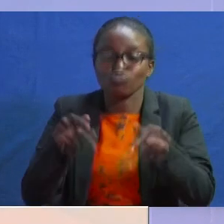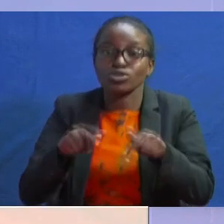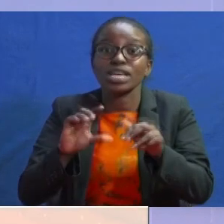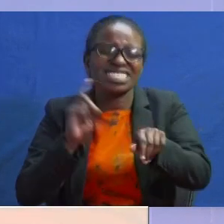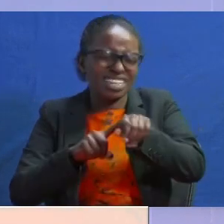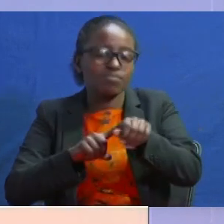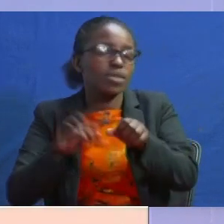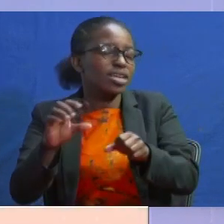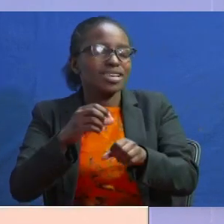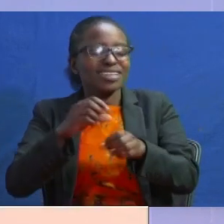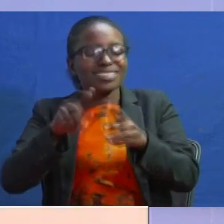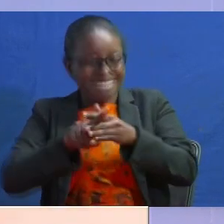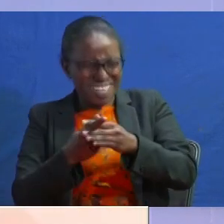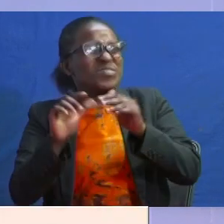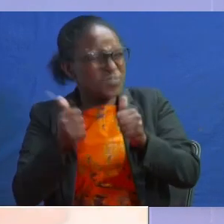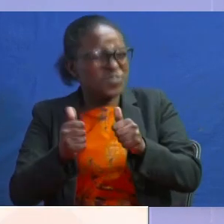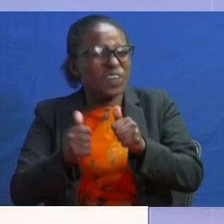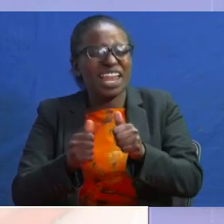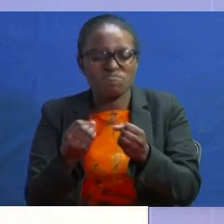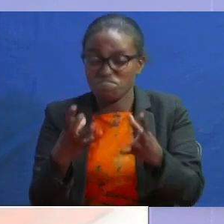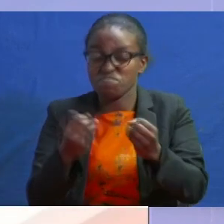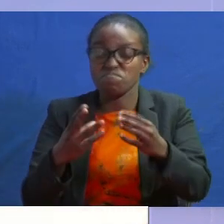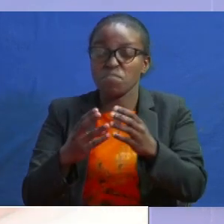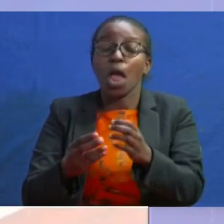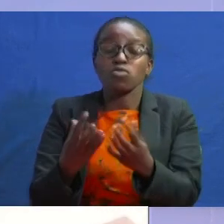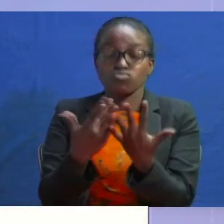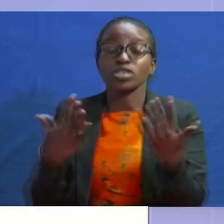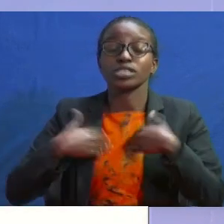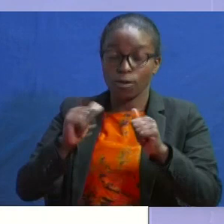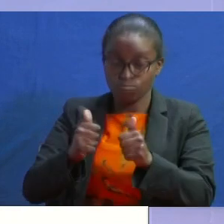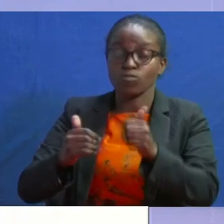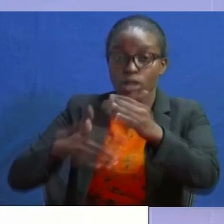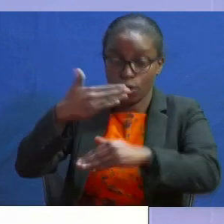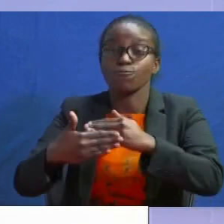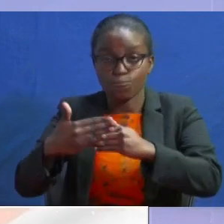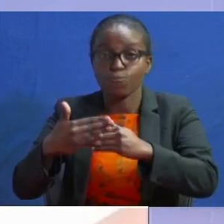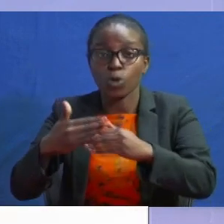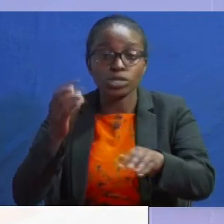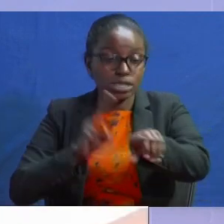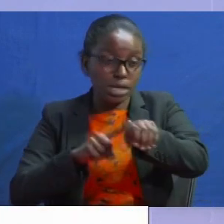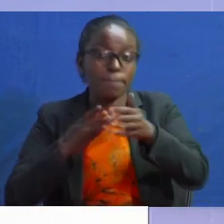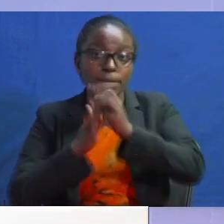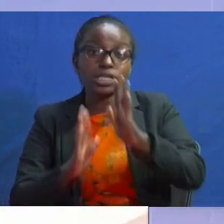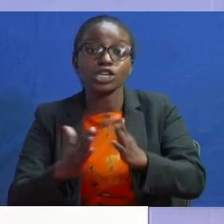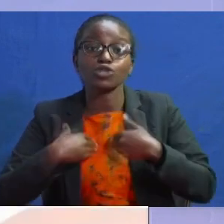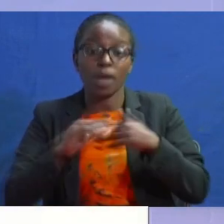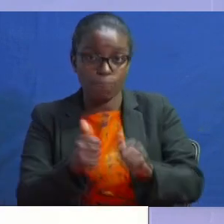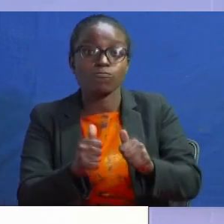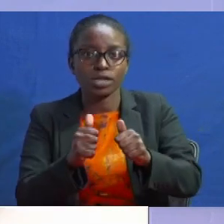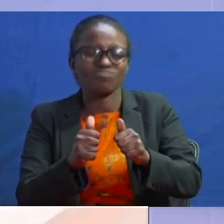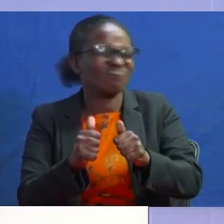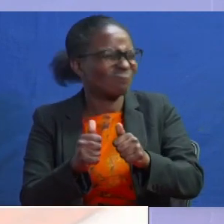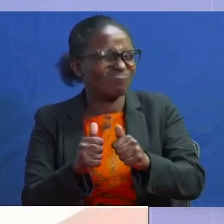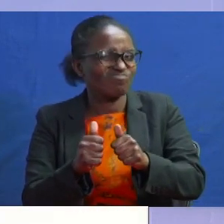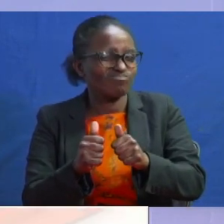school. Ameorodhesha baadhi ya vitu ambavyo watavipa kipaumbele katika uongozi wake na